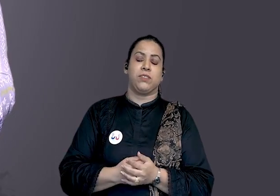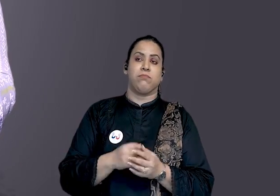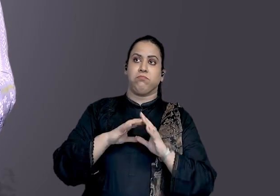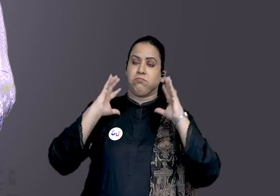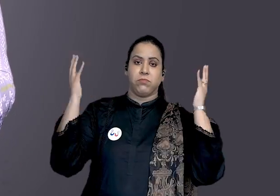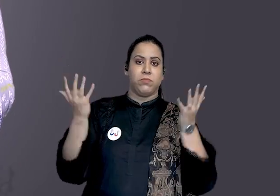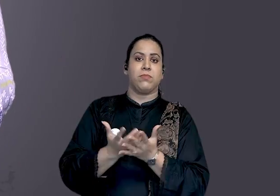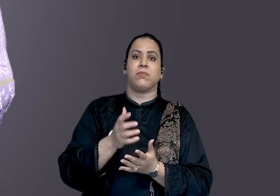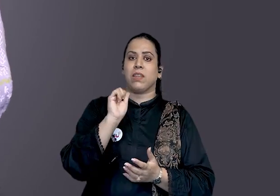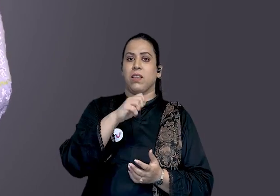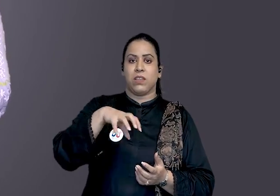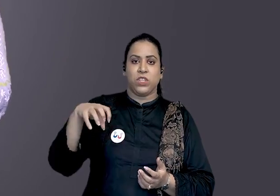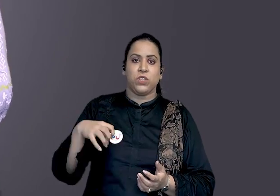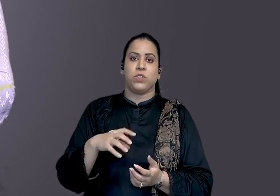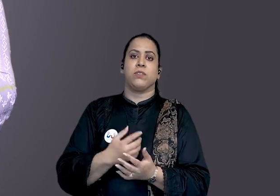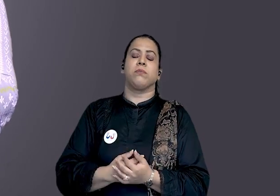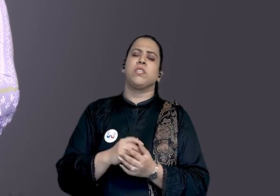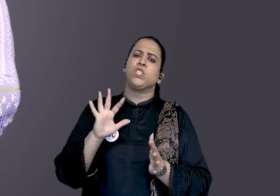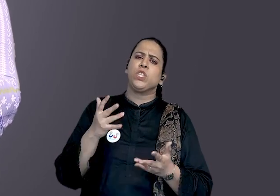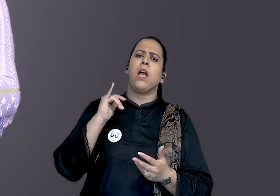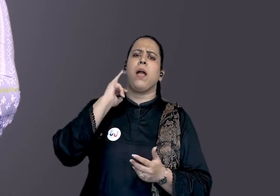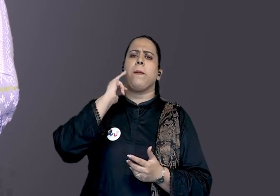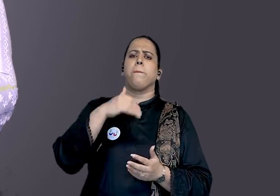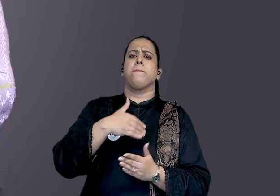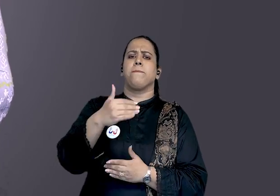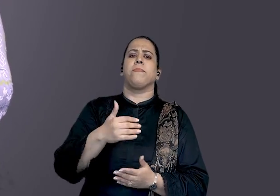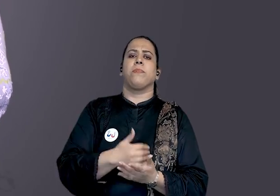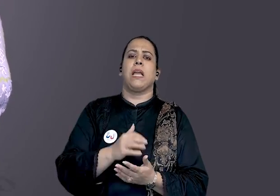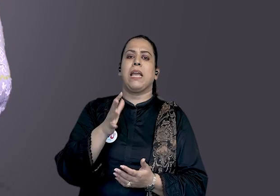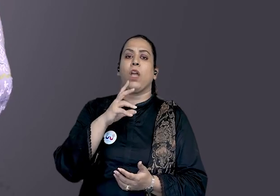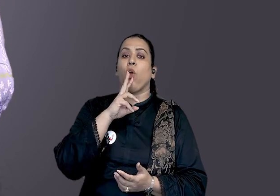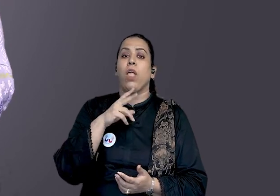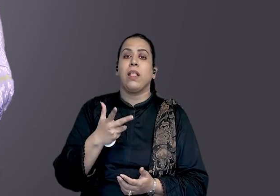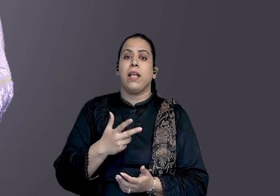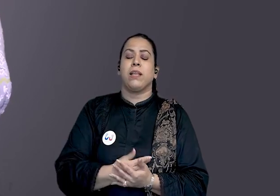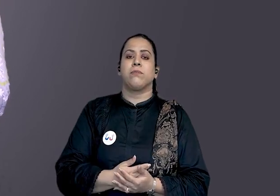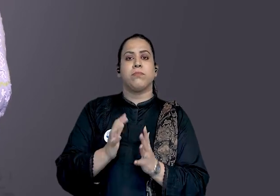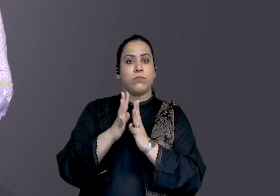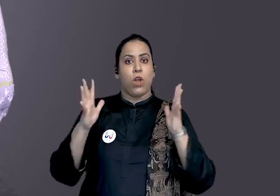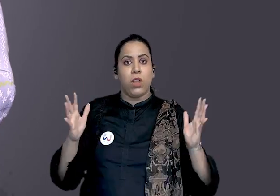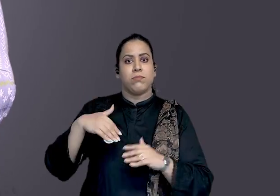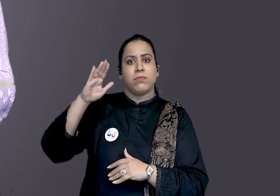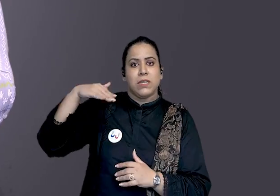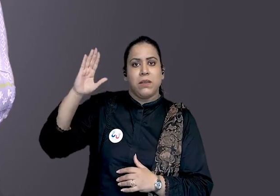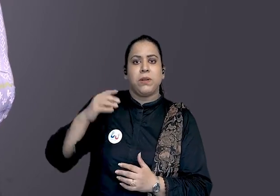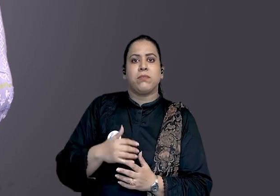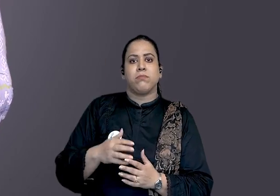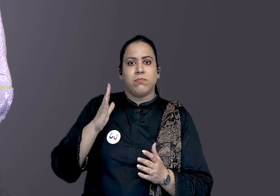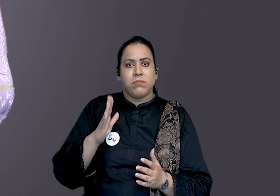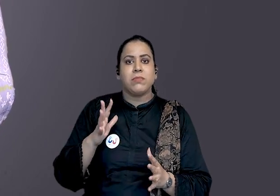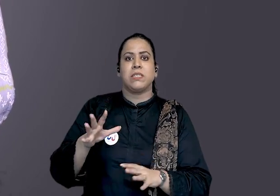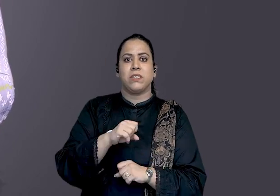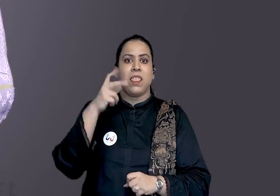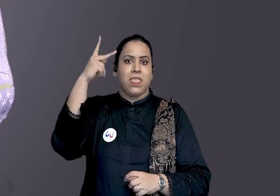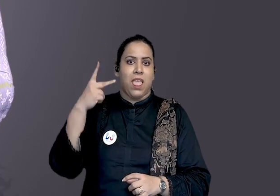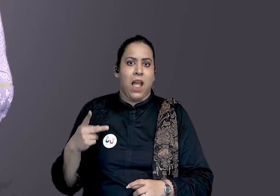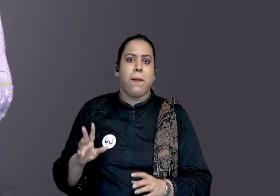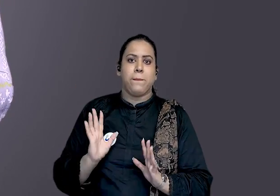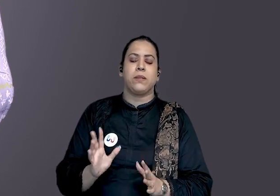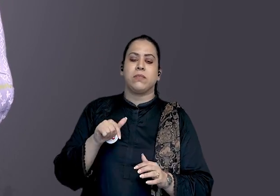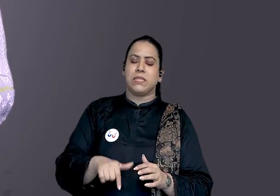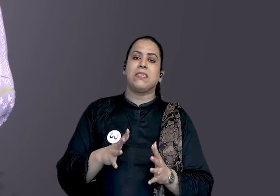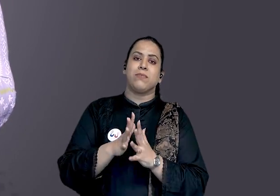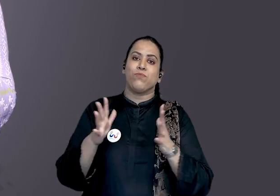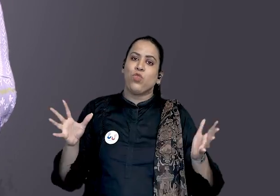इंटरनेशनल इंस्टीट्यूशंस में जब भी कहीं होता है तो बहुत बड़े बड़े जो हमारे इंटरनेशनल नाम हैं उन लोगों ने यहाँ से